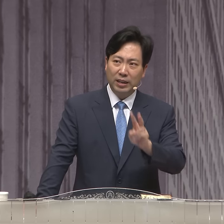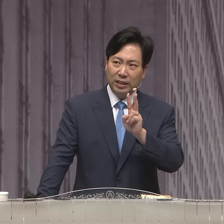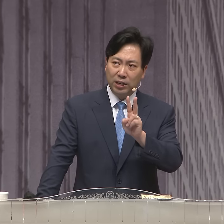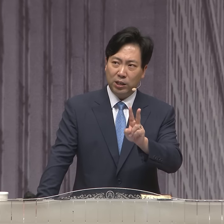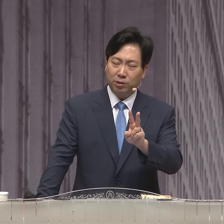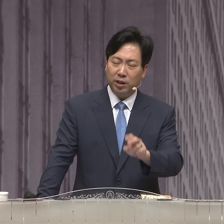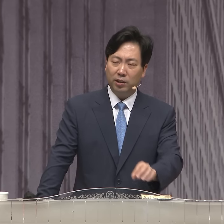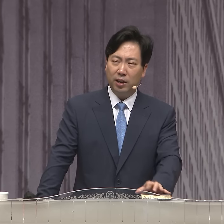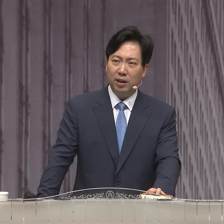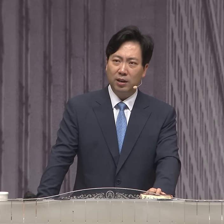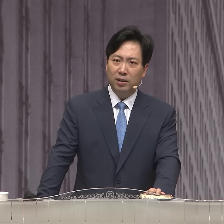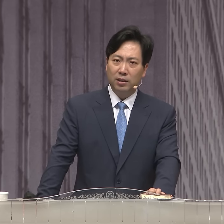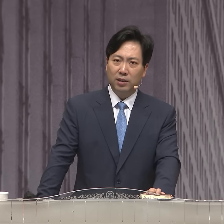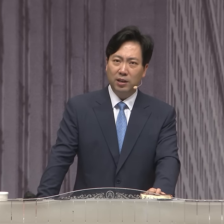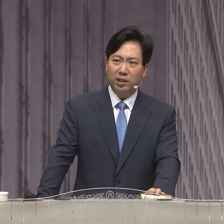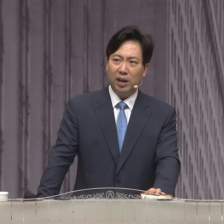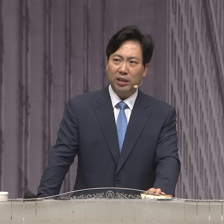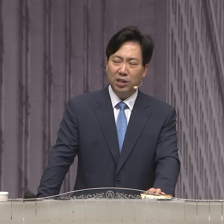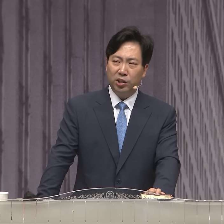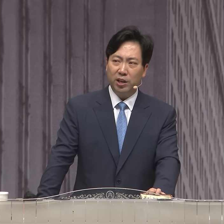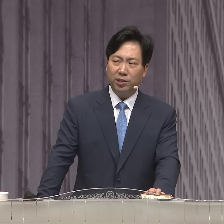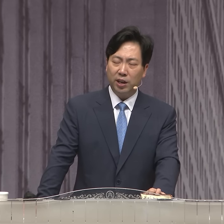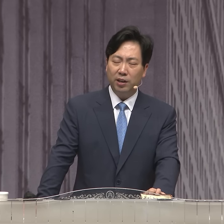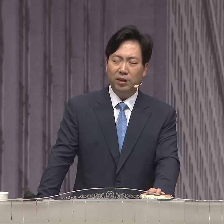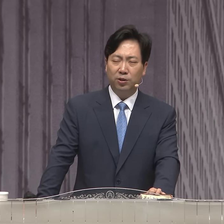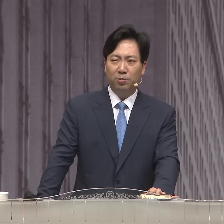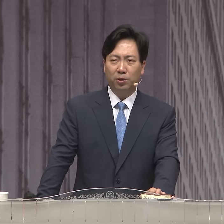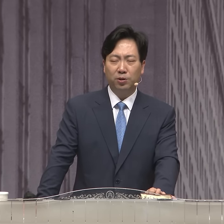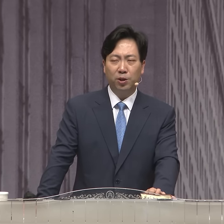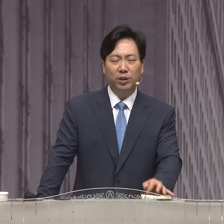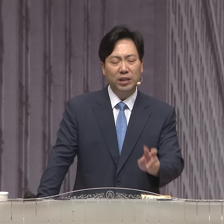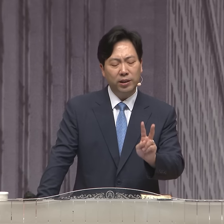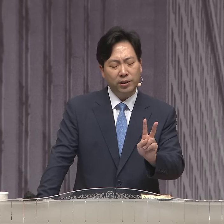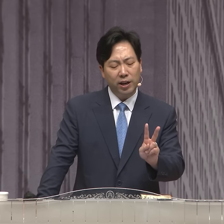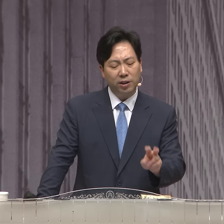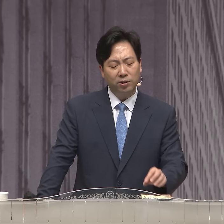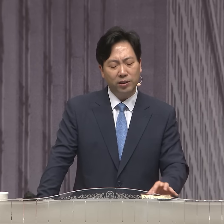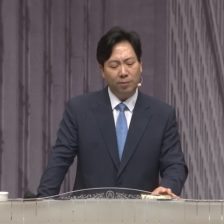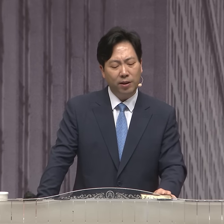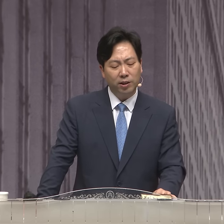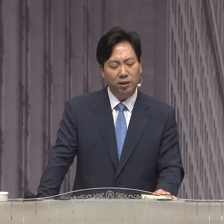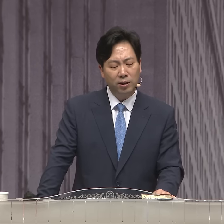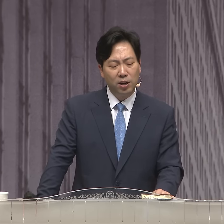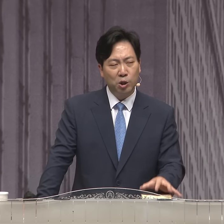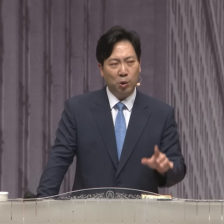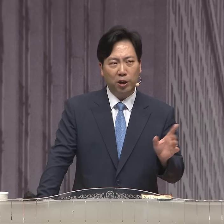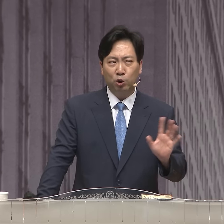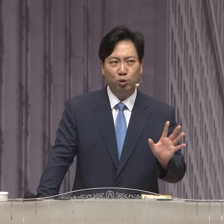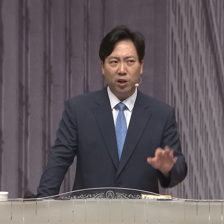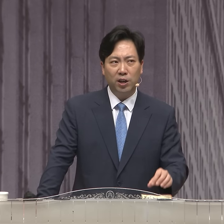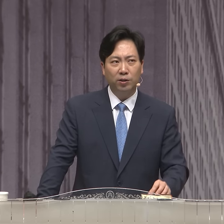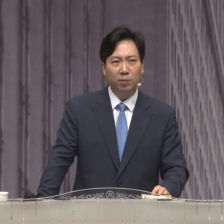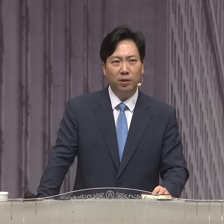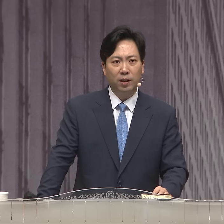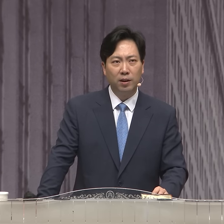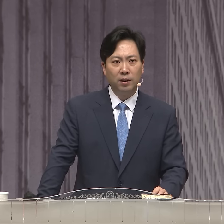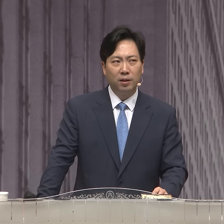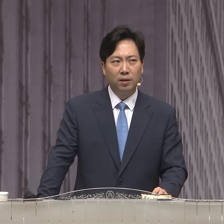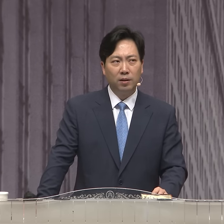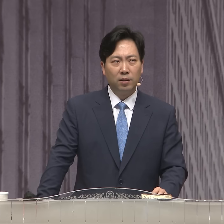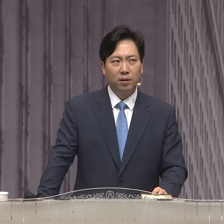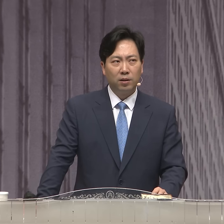아닙니다. 20세기에 1차, 2차 세계대전이 벌어졌죠. 2차 세계대전의 사망자는 정확히 추산이 안